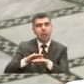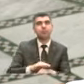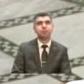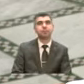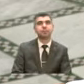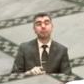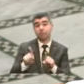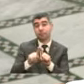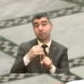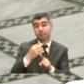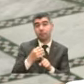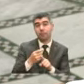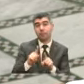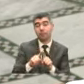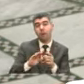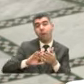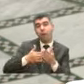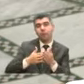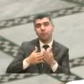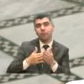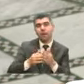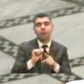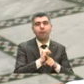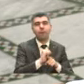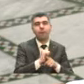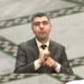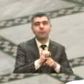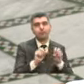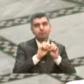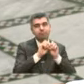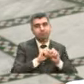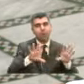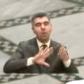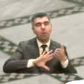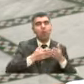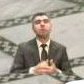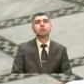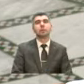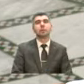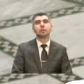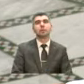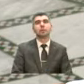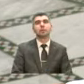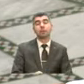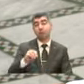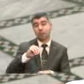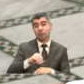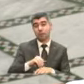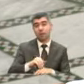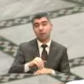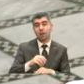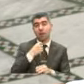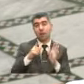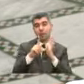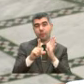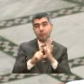هذا التمرين لا زال الجميع يخوضه، ولا زلنا أيضا هذا بخصوص تفعيل الفصل 17